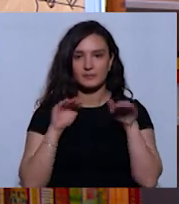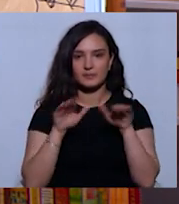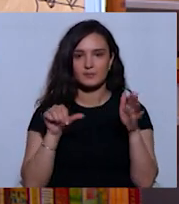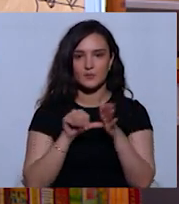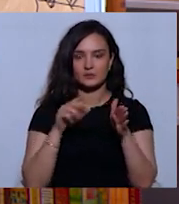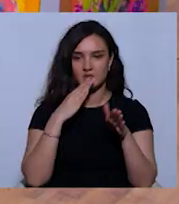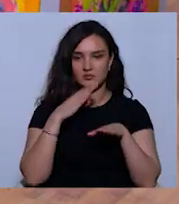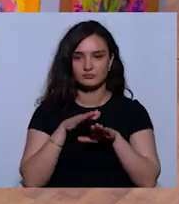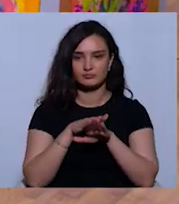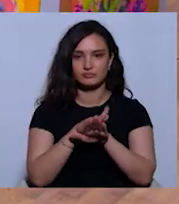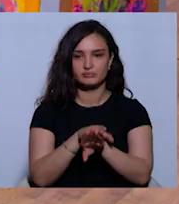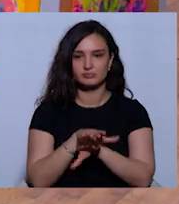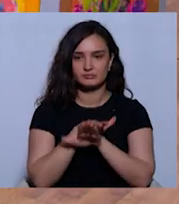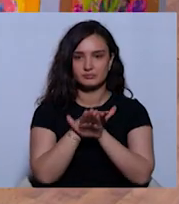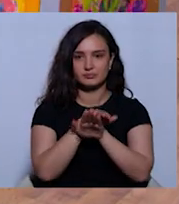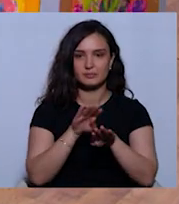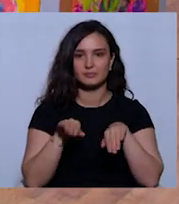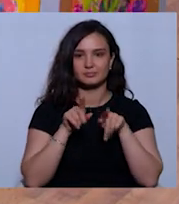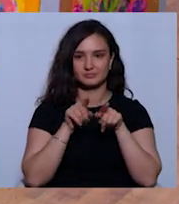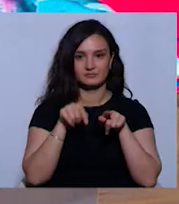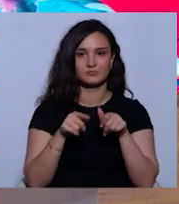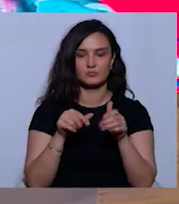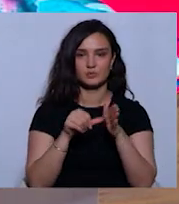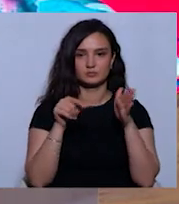ხო? და აქვთ უფრო